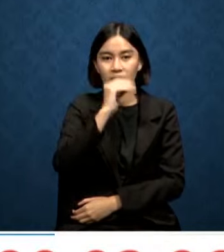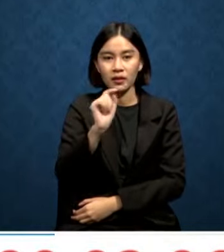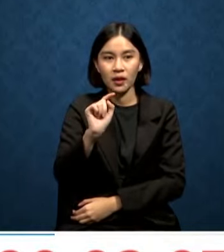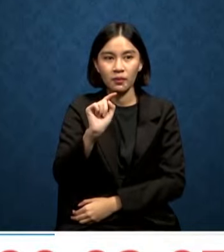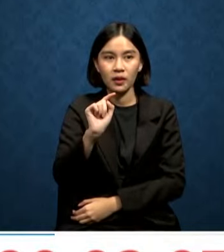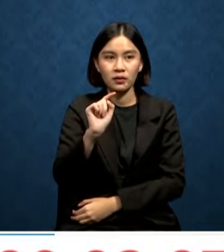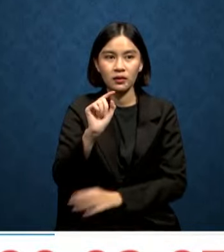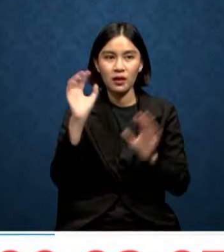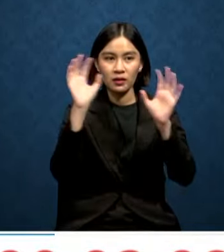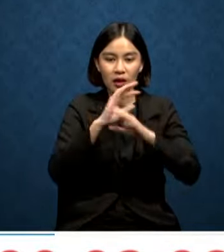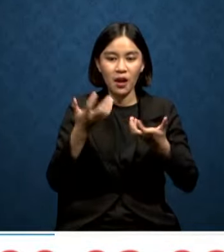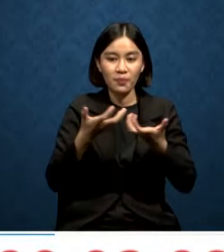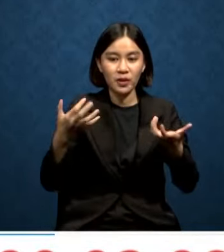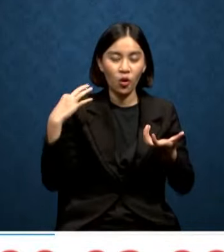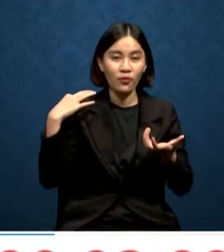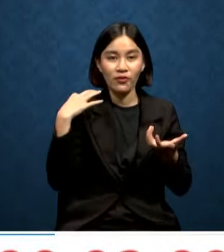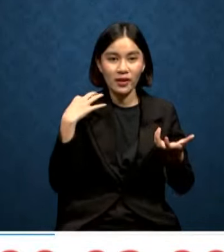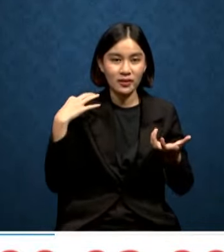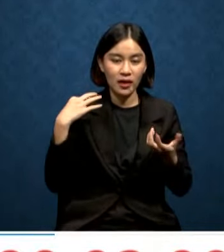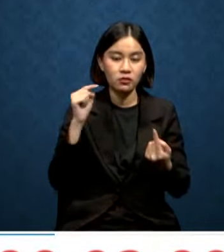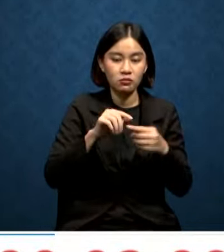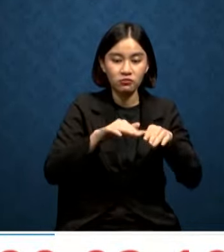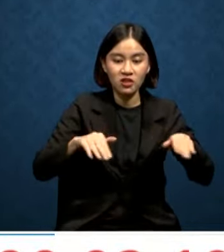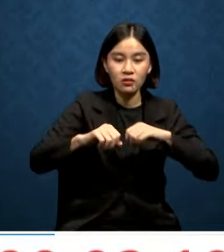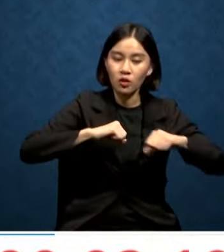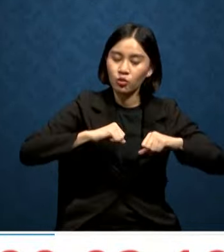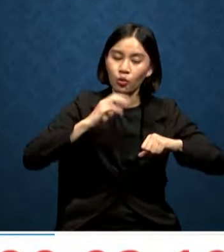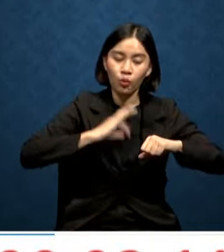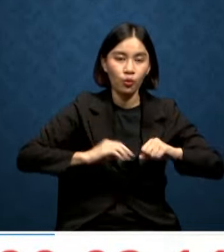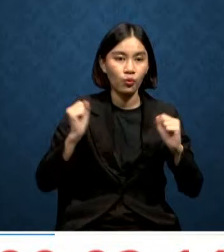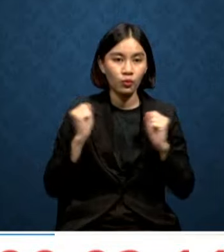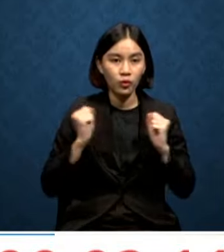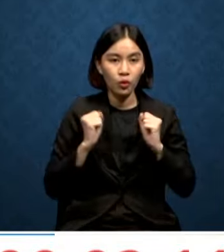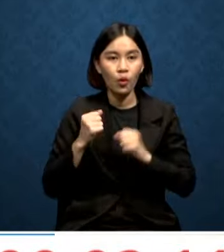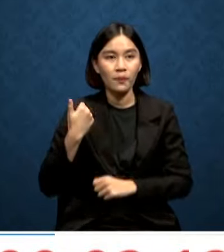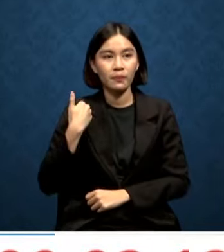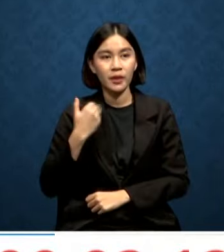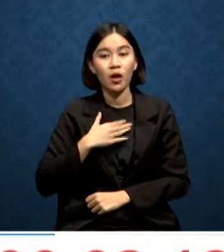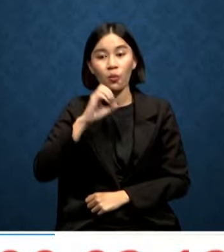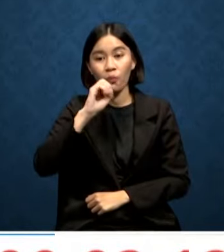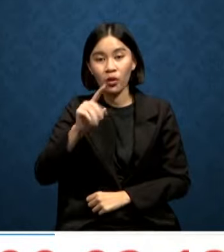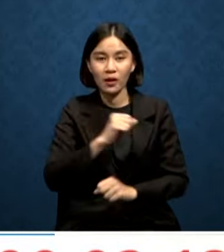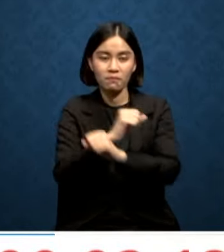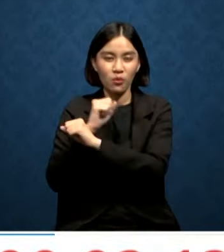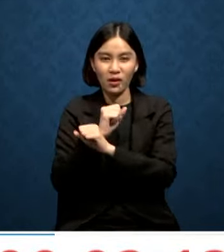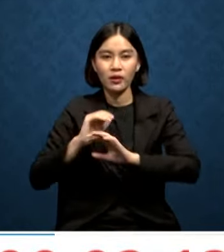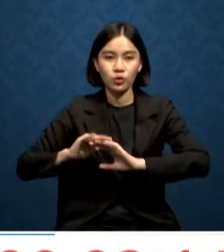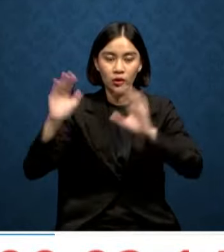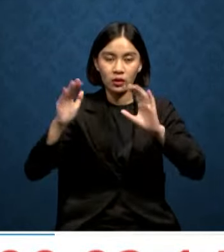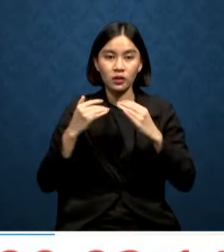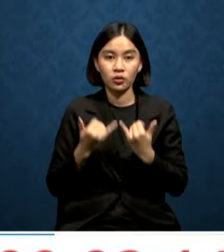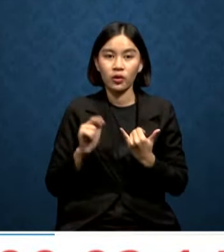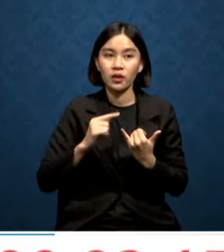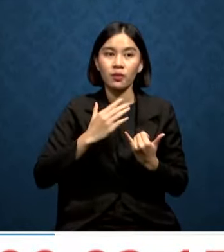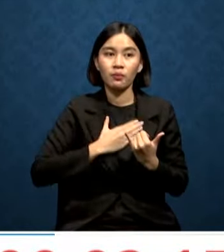ามันกลายเป็นสินค้าแฟชั่นที่มันเข้าถึงเด็กและเยาวชนอย่างน่ากลัวนะครับเรายืนยันในการป้องกันและปราบปรามซึ่งในขณะนี้เนี่ยผ